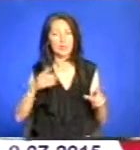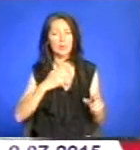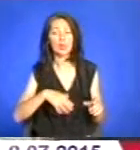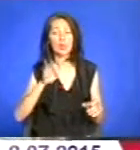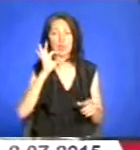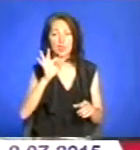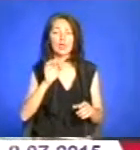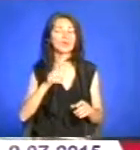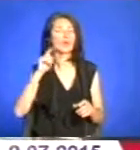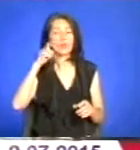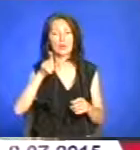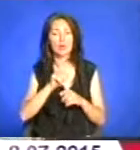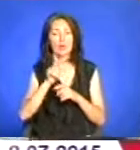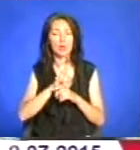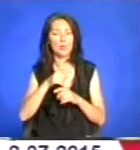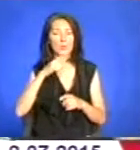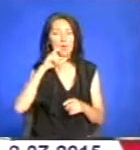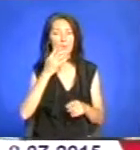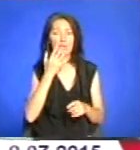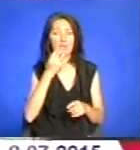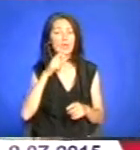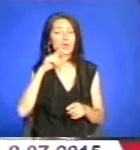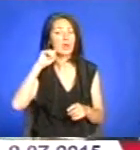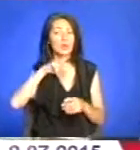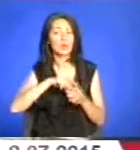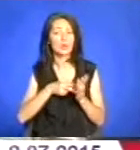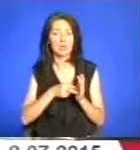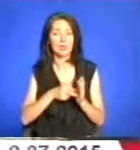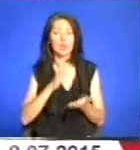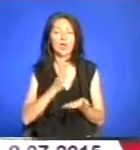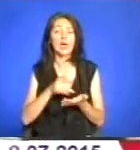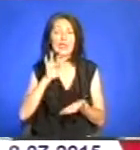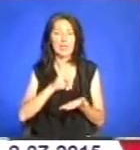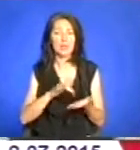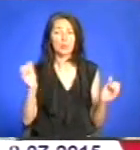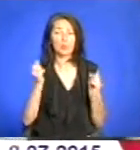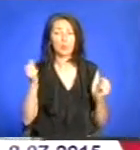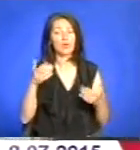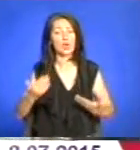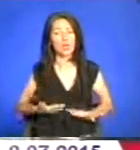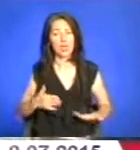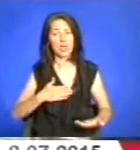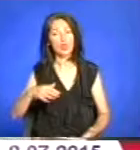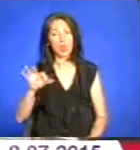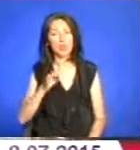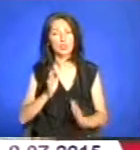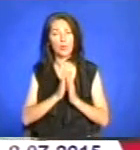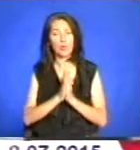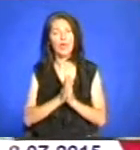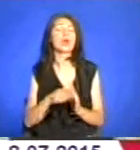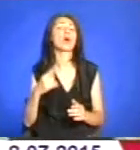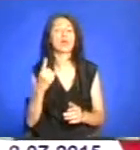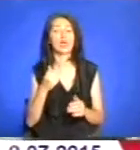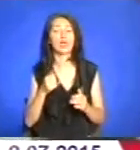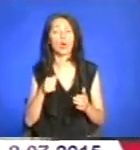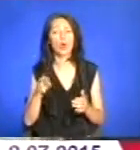Тернопільський національний економічний університет стає центром спортивного життя нашої області. І тоді прохання тільки одне – до інших